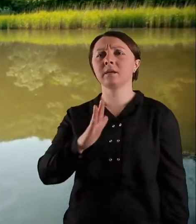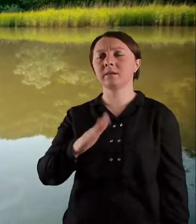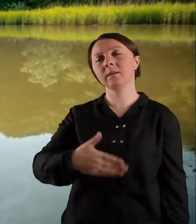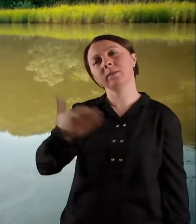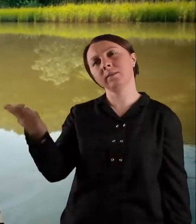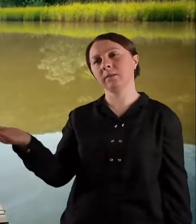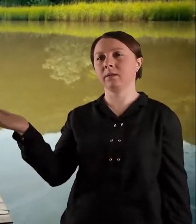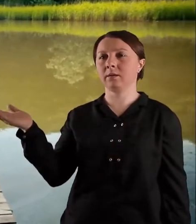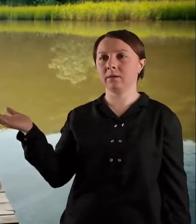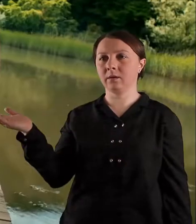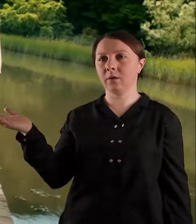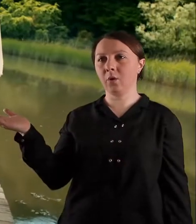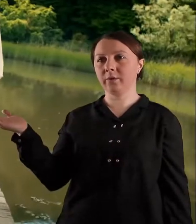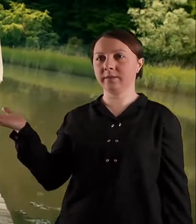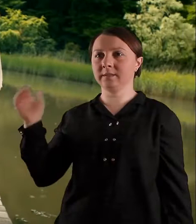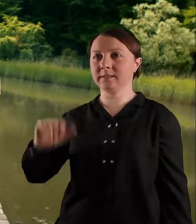hissetmeden